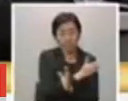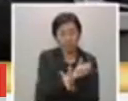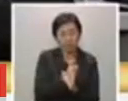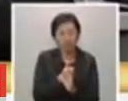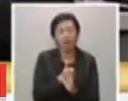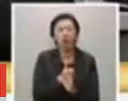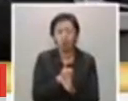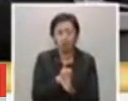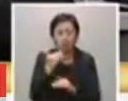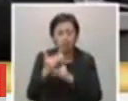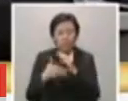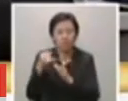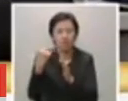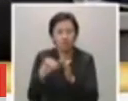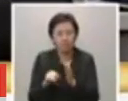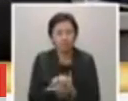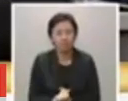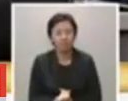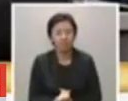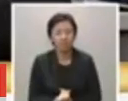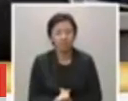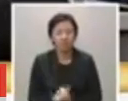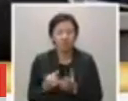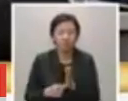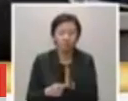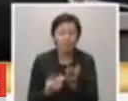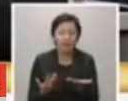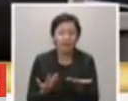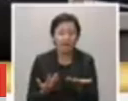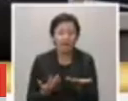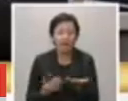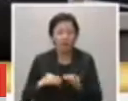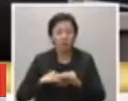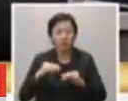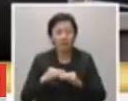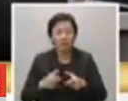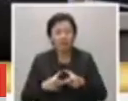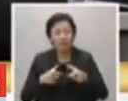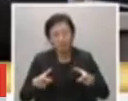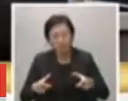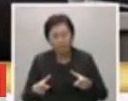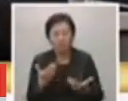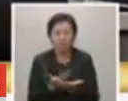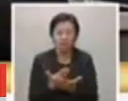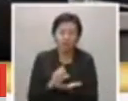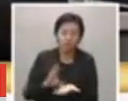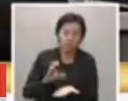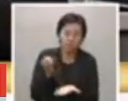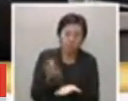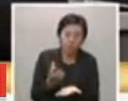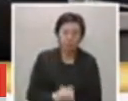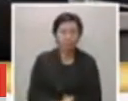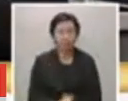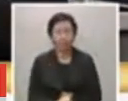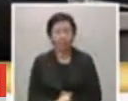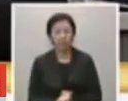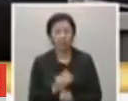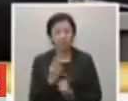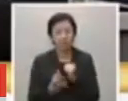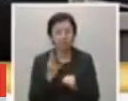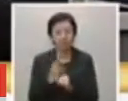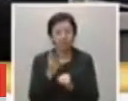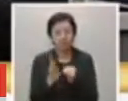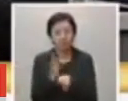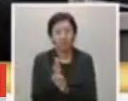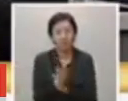วันนี้เจ้าสัวที่ท่านไปอุ้มเขาไว้ไม่ว่าจะการมอบเมกะโปรเจกต์มอบโครงการอะไรให้เขาเนี่ยในรอบ 4-5 ปีที่ผ่